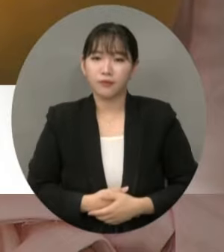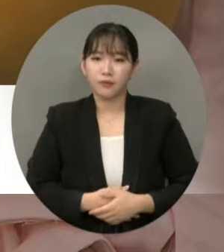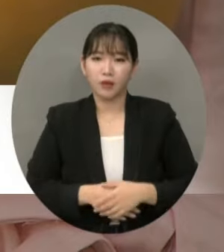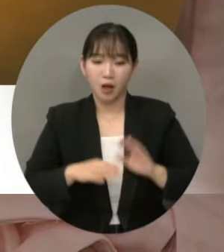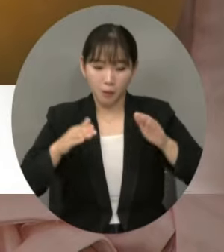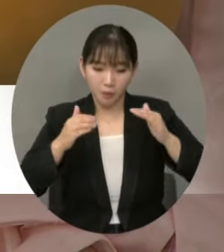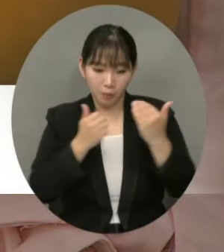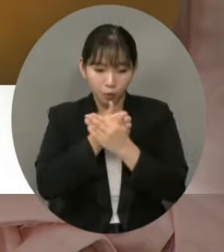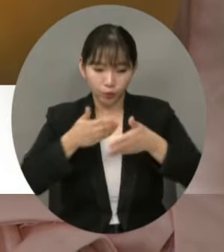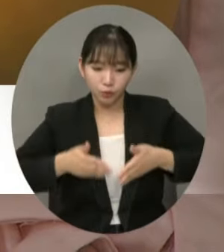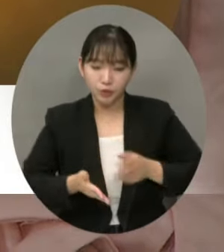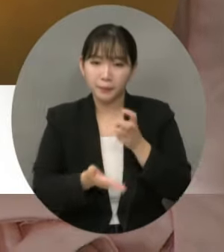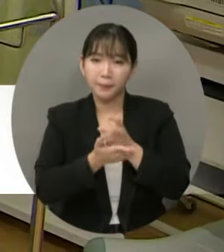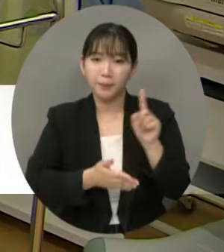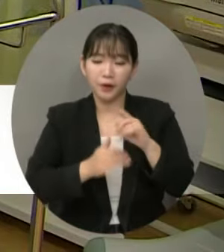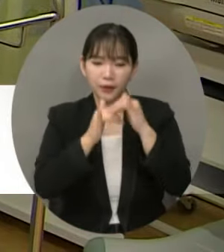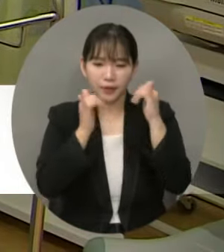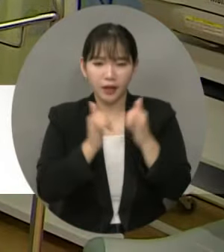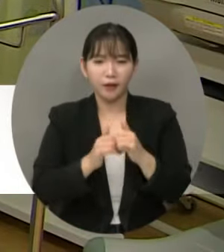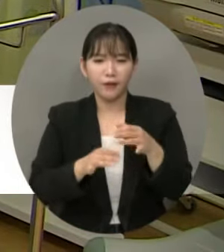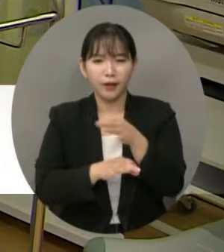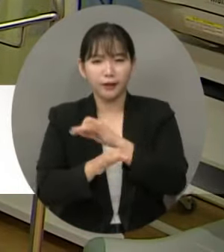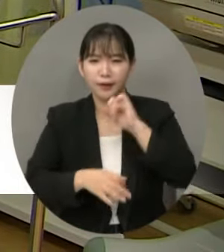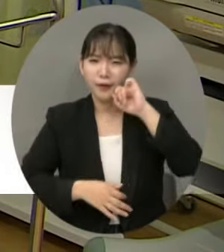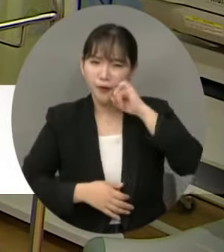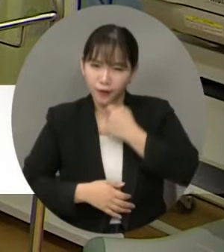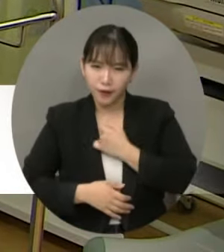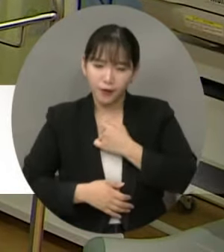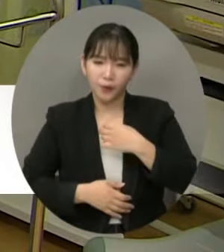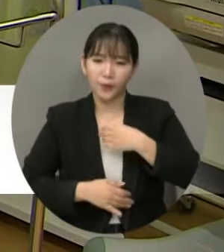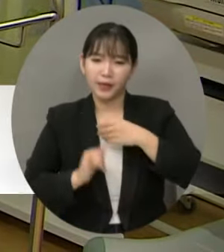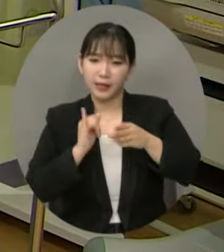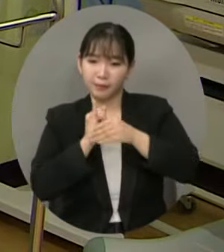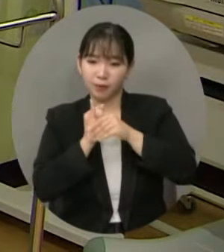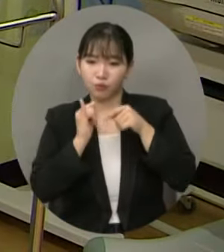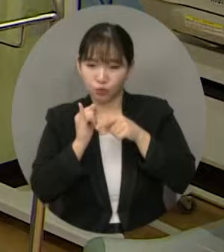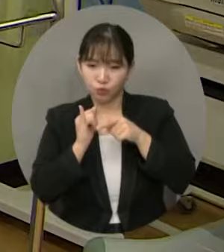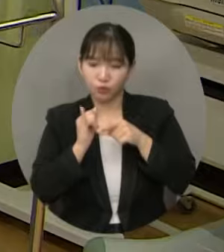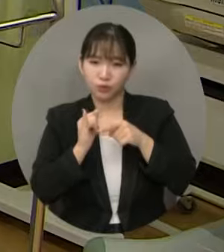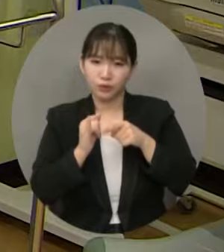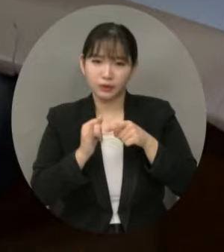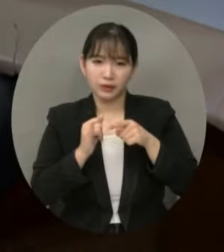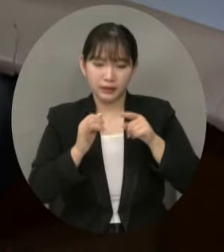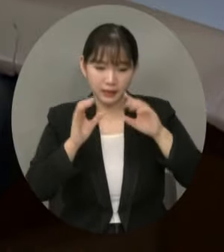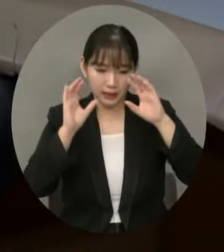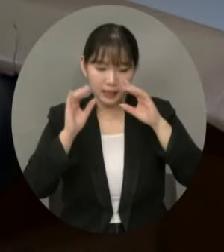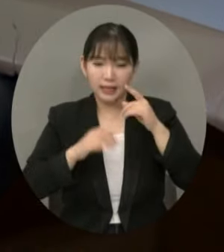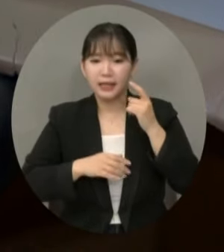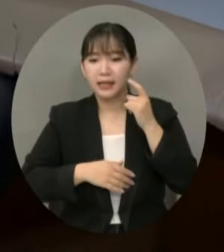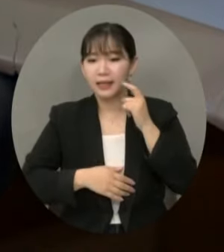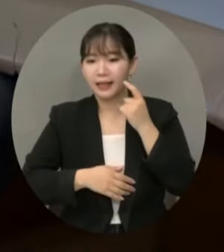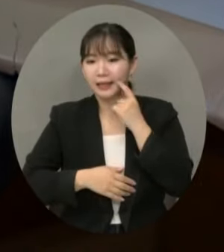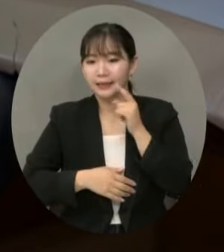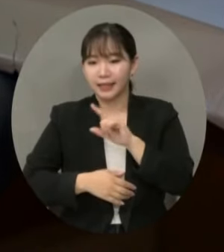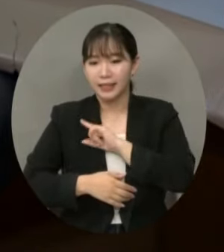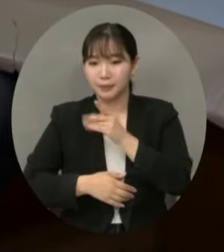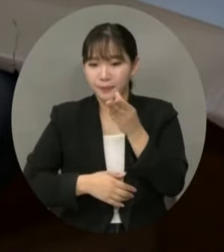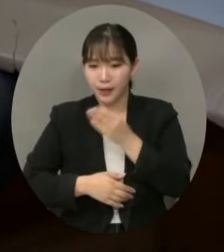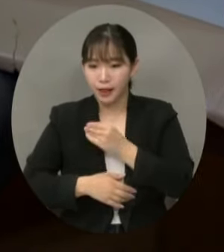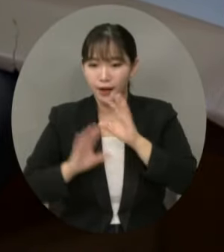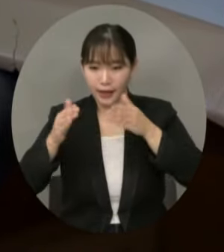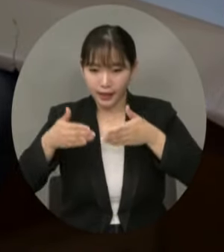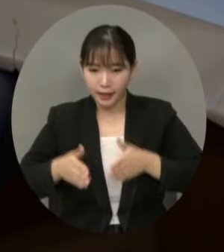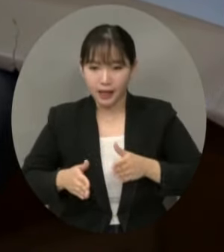보호 출산제는 사회적, 경제적으로 어려움에 처한 위기 임산부가 가명으로 출산하고 출생신고를 할 수 있도록